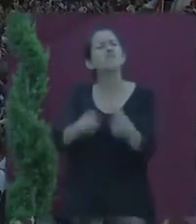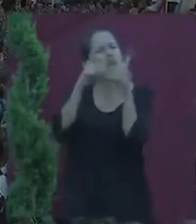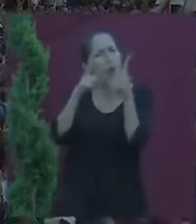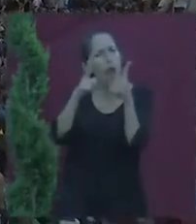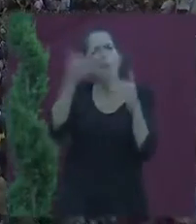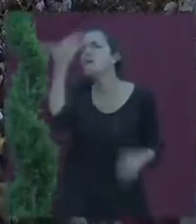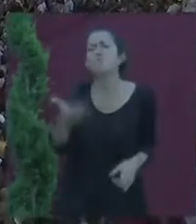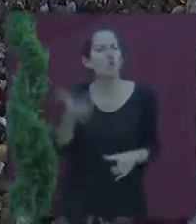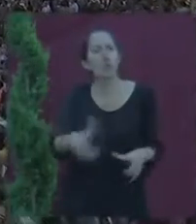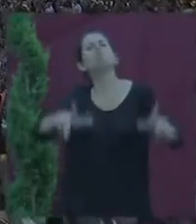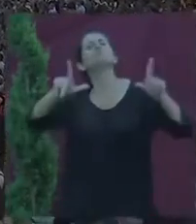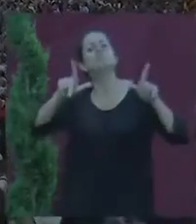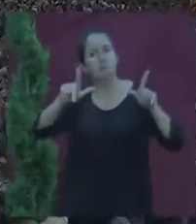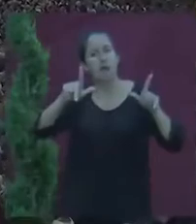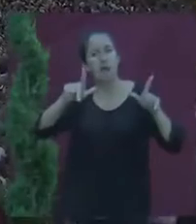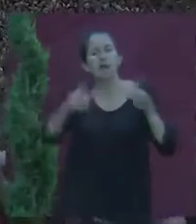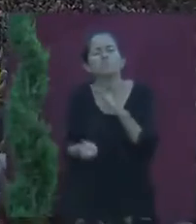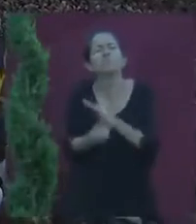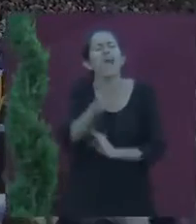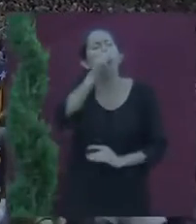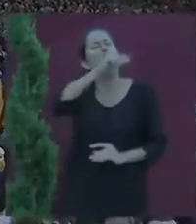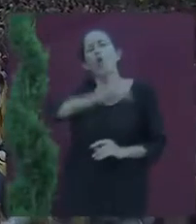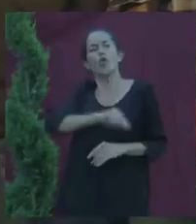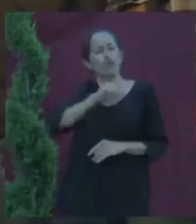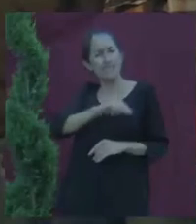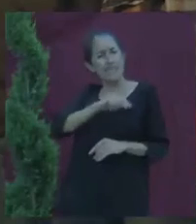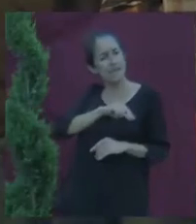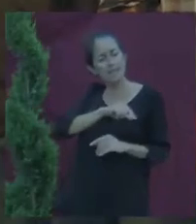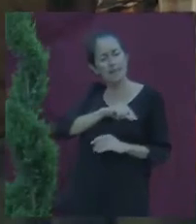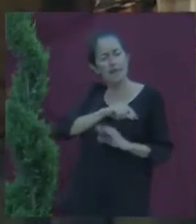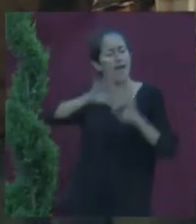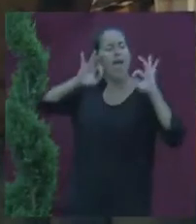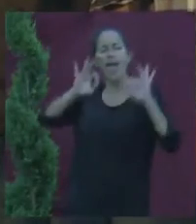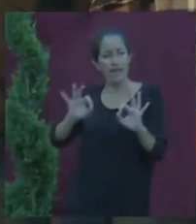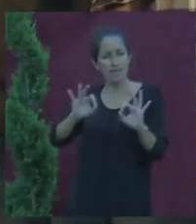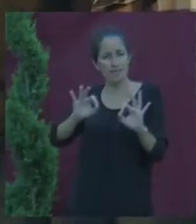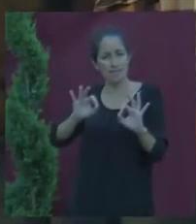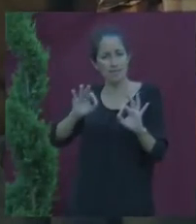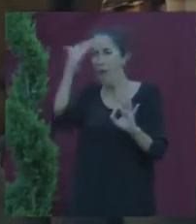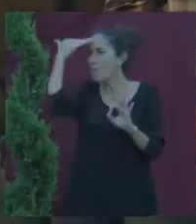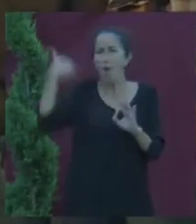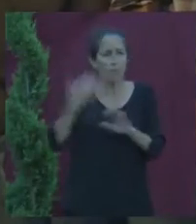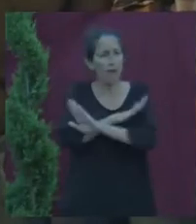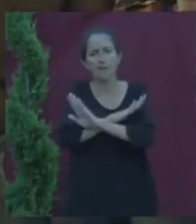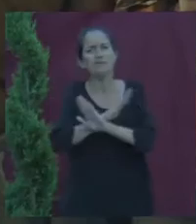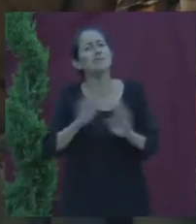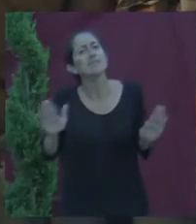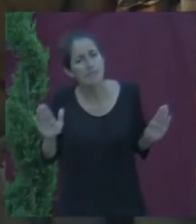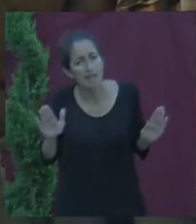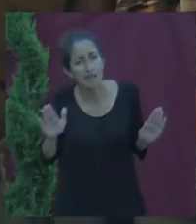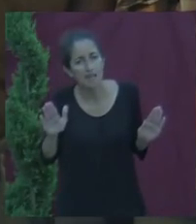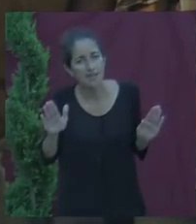que val és la consciència de no ser res si no s'és poble. I